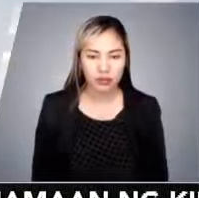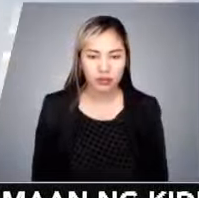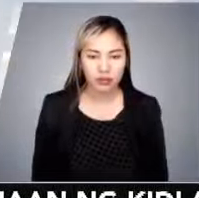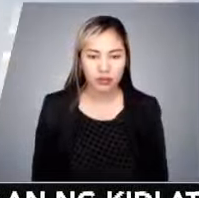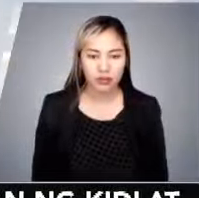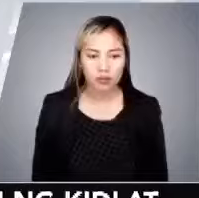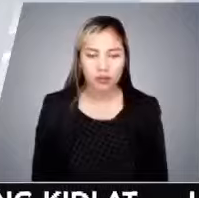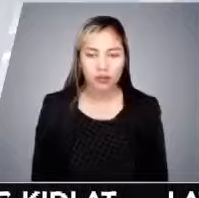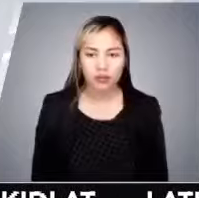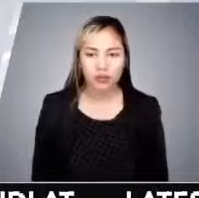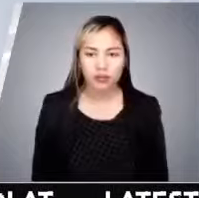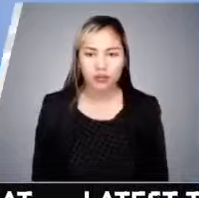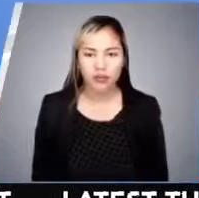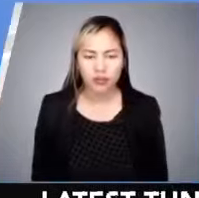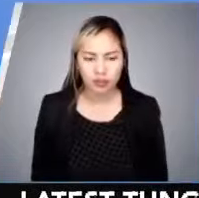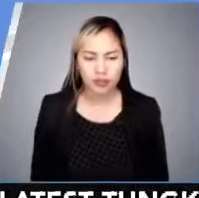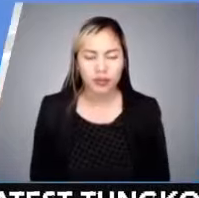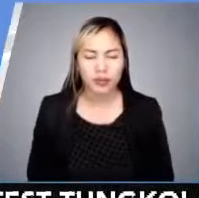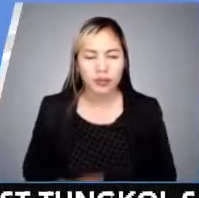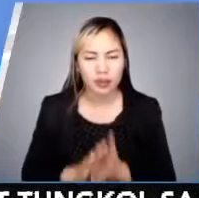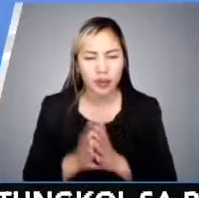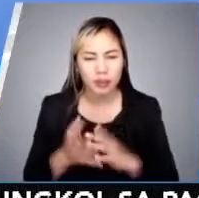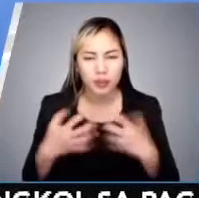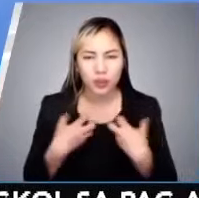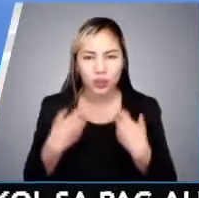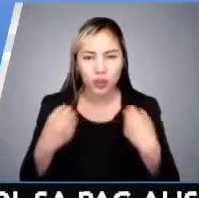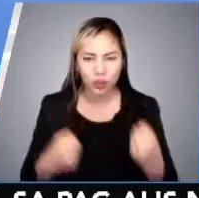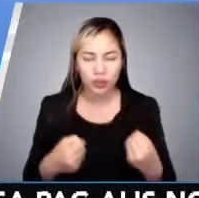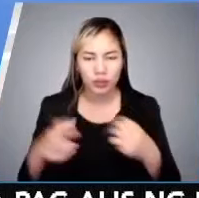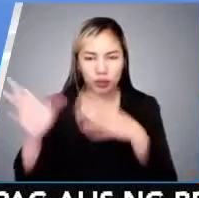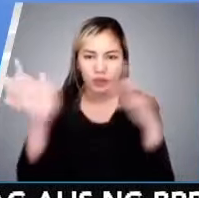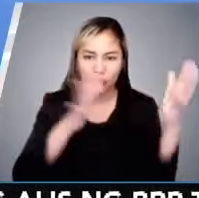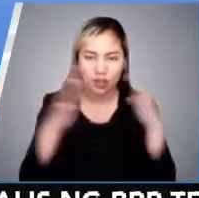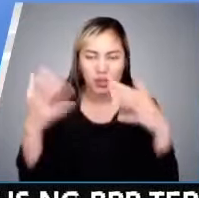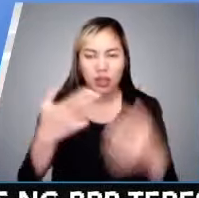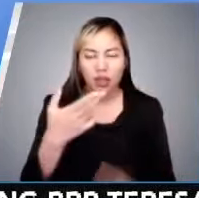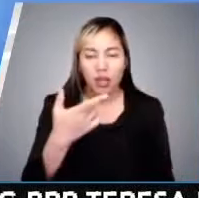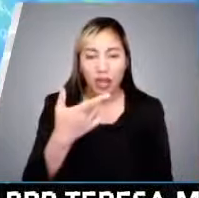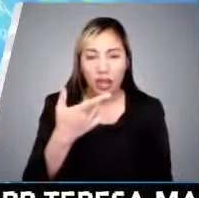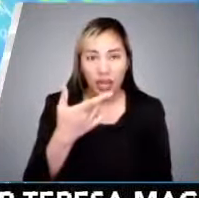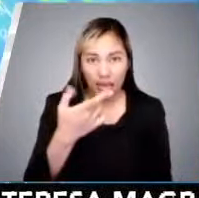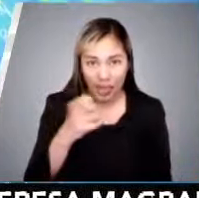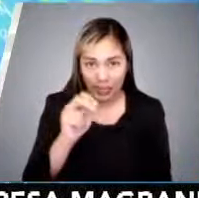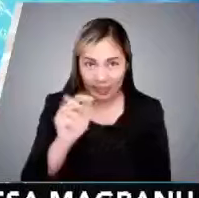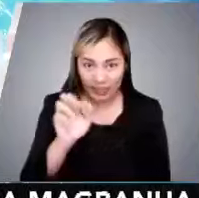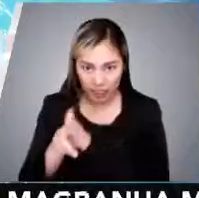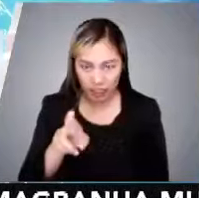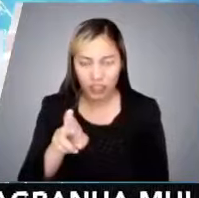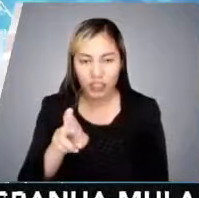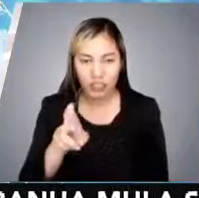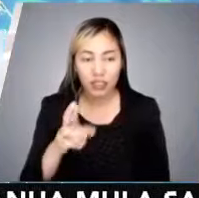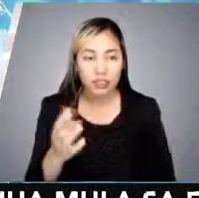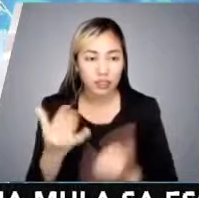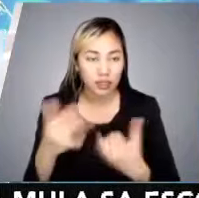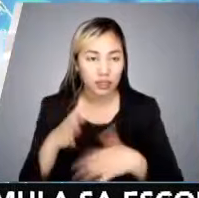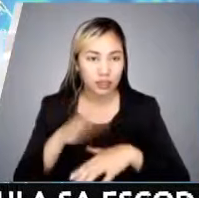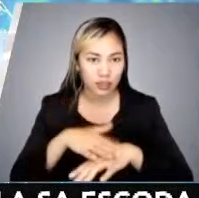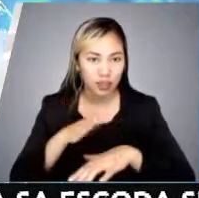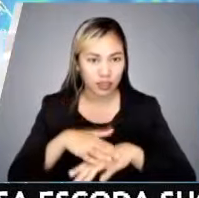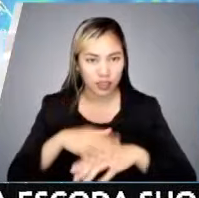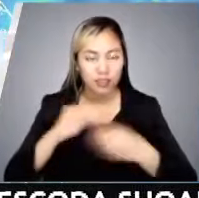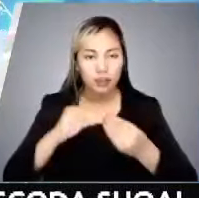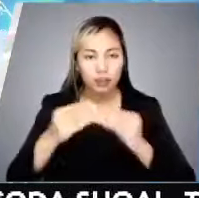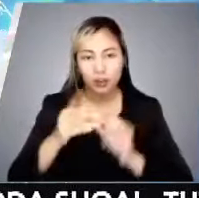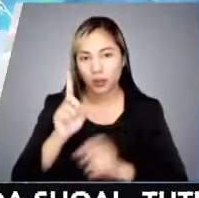Bahagyang lumakas ang bagyong Jenner base sa 11 a.m. bulletin ng PAGASA. Nakataas po ngayon ang wind signal number 1 sa